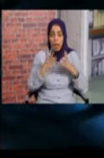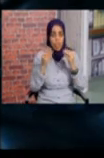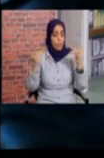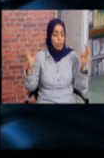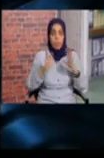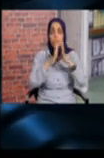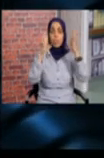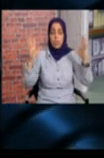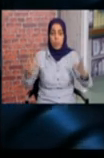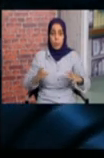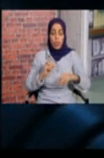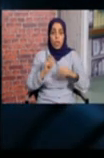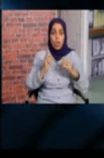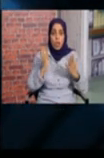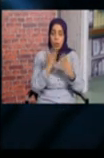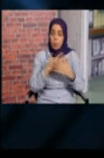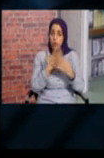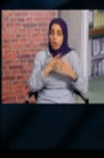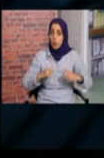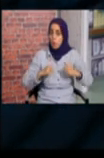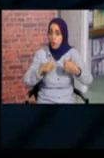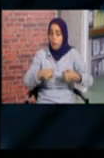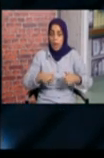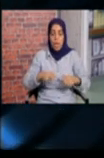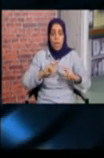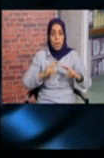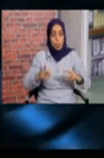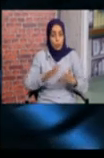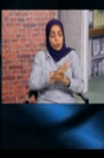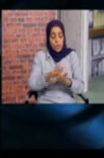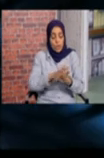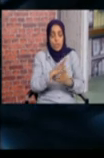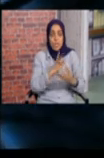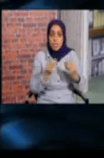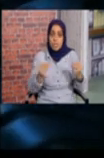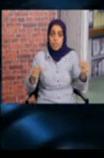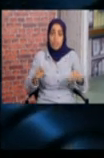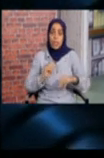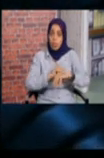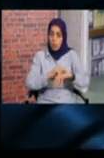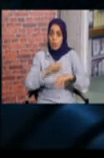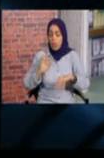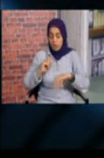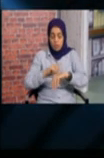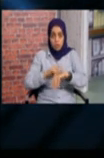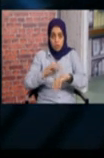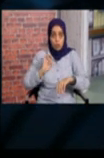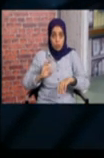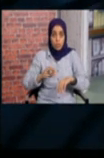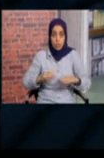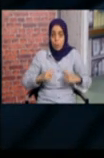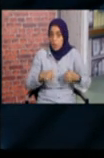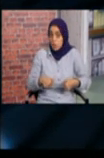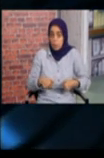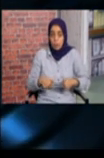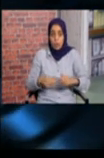جدا من منظمات المجتمع المدني اللي بالفعل كان عندهم حالات الحقيقه بتمثل قوائم انتظار ناس مش عندها المقدره